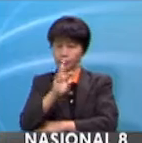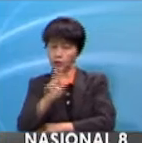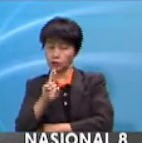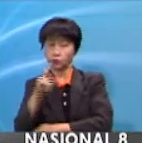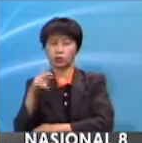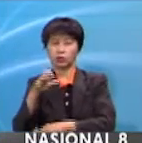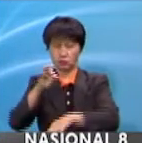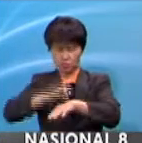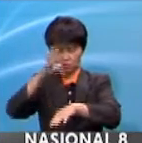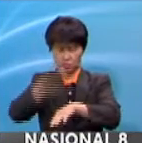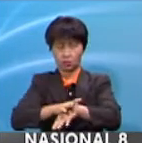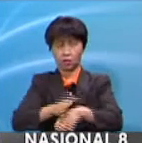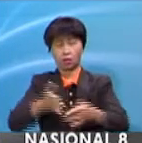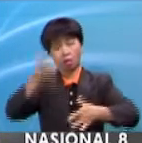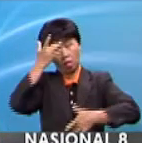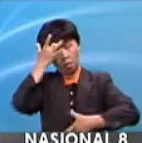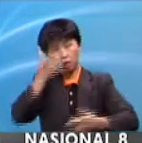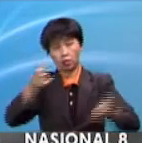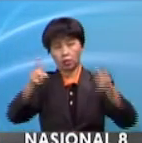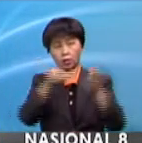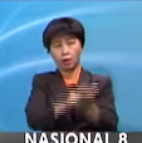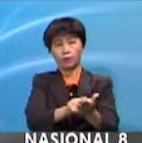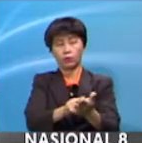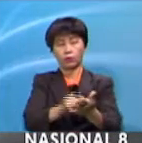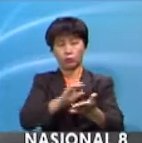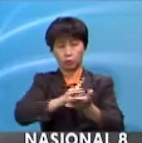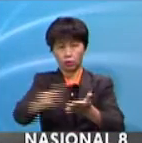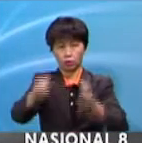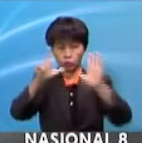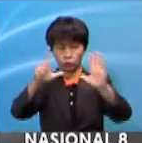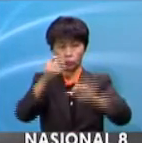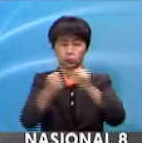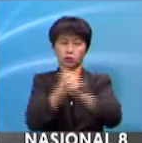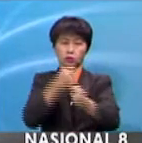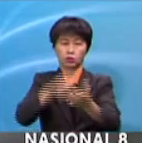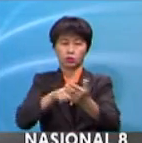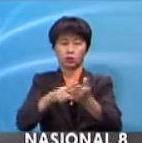kes denggi dilapor sehingga minggu ke-7 tahun ini berbanding